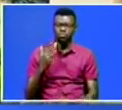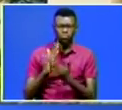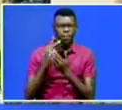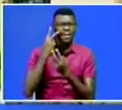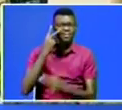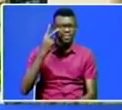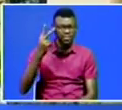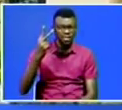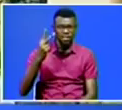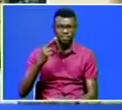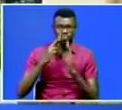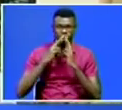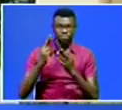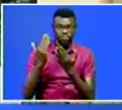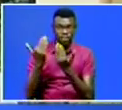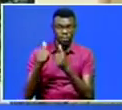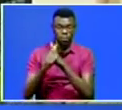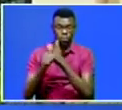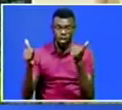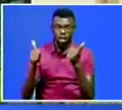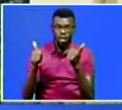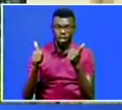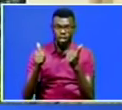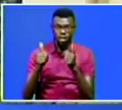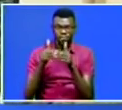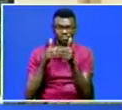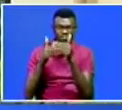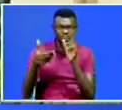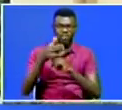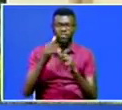coming. Towards the end, as we were finishing, tulikuwa tunaona tunakaribia.